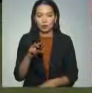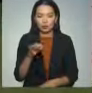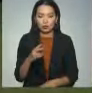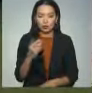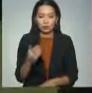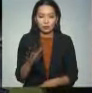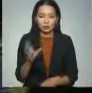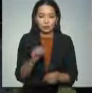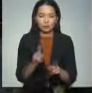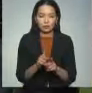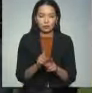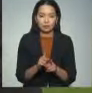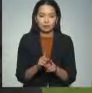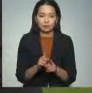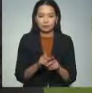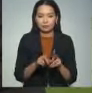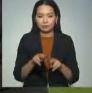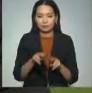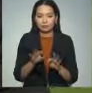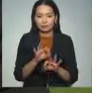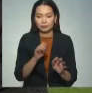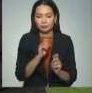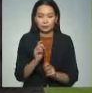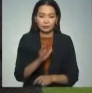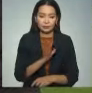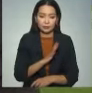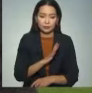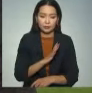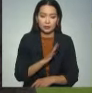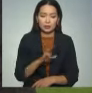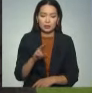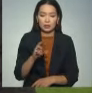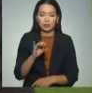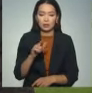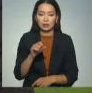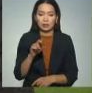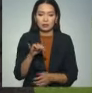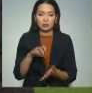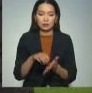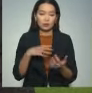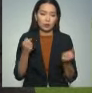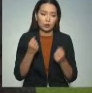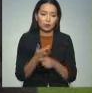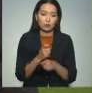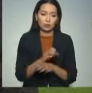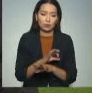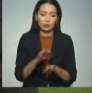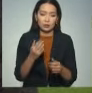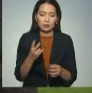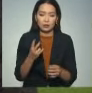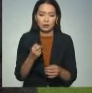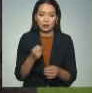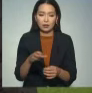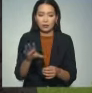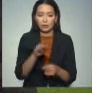примерил амплуа нападающего. Спорт и культура всегда рядом. Это для нас большое событие. Несмотря на мороз,